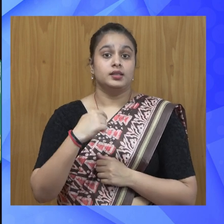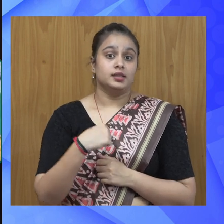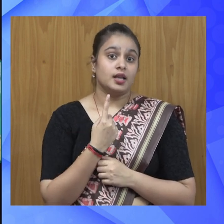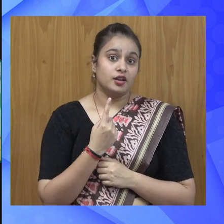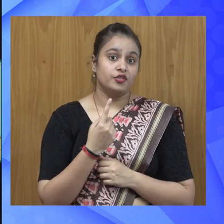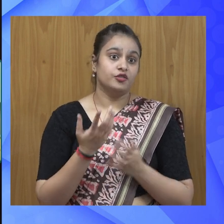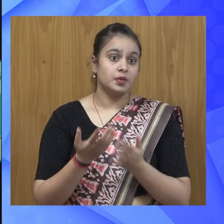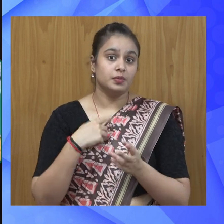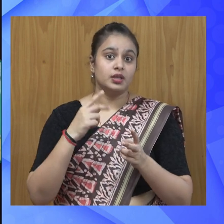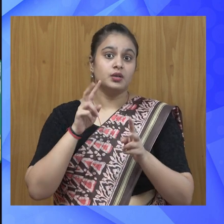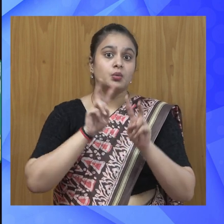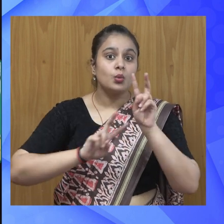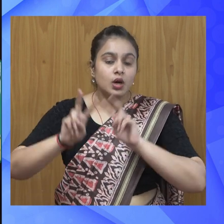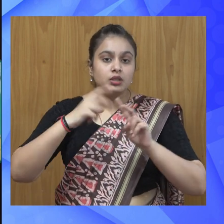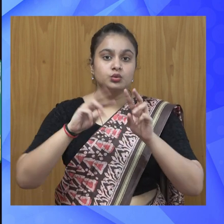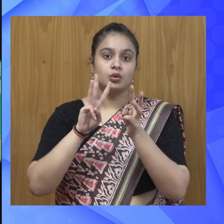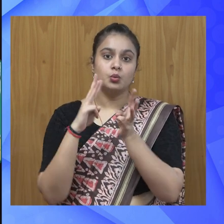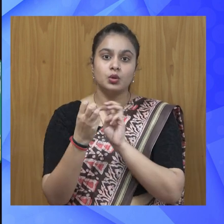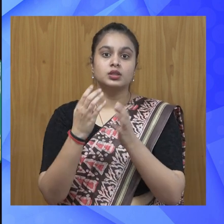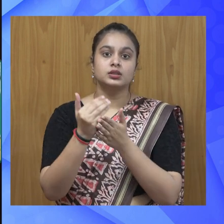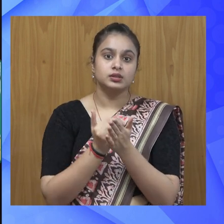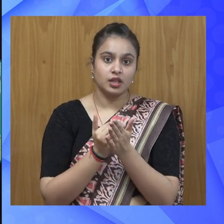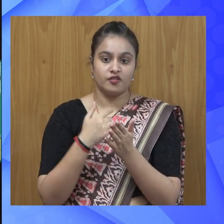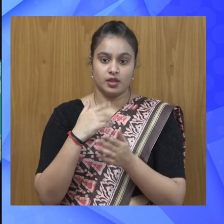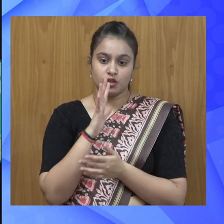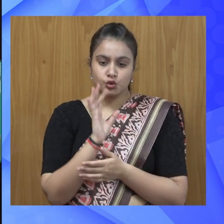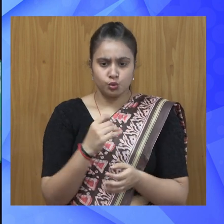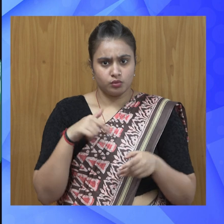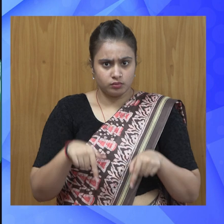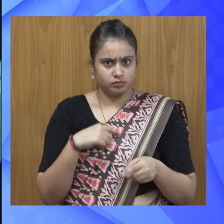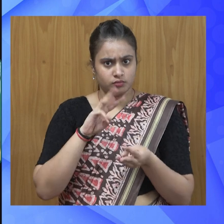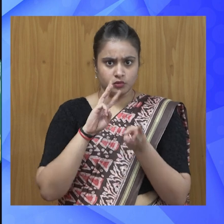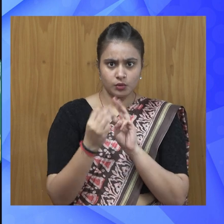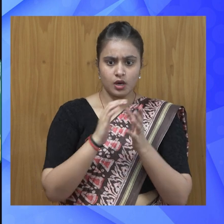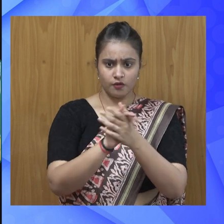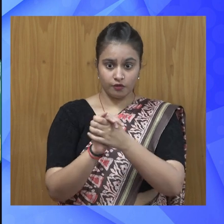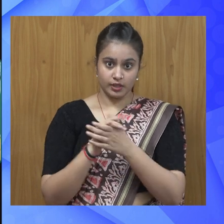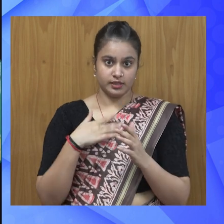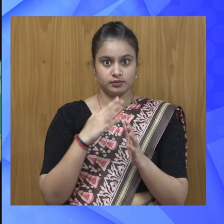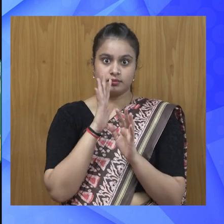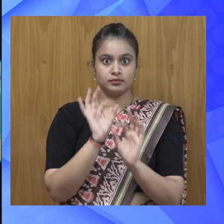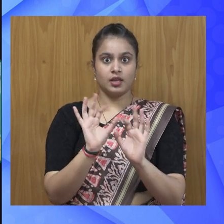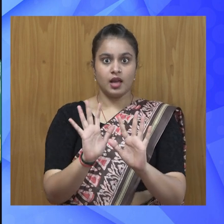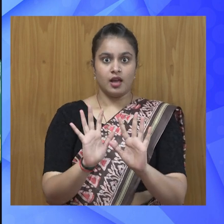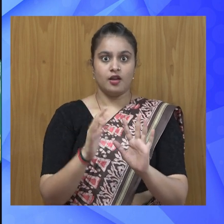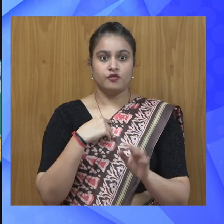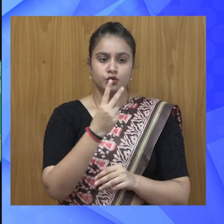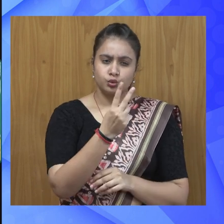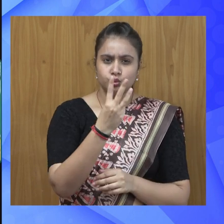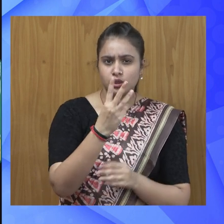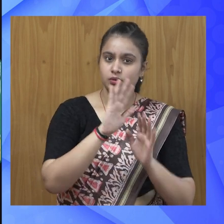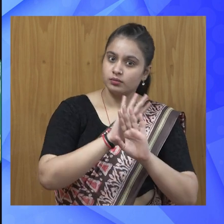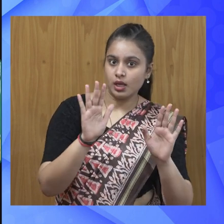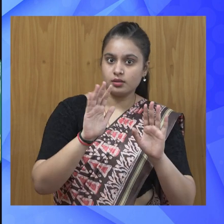हमने वर्चुअल वर्ल्ड में भी सेव रखना है जैसे आप रियल वर्ल्ड में अपने फ्रेंड्स को लेके यू आर वेरी पर्टिकुलर That we have two or three friends